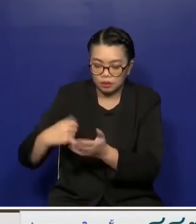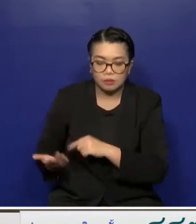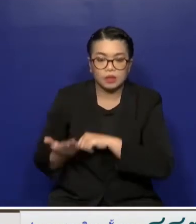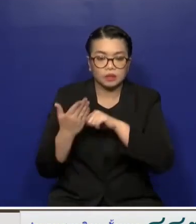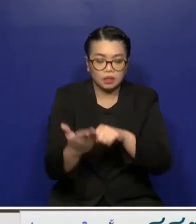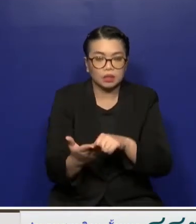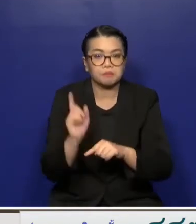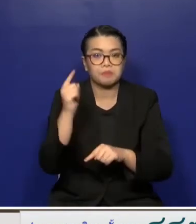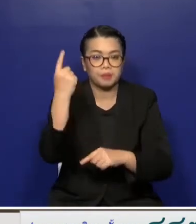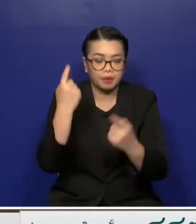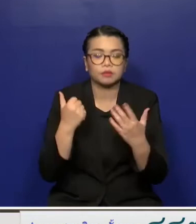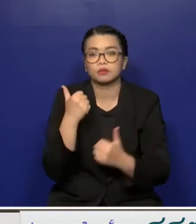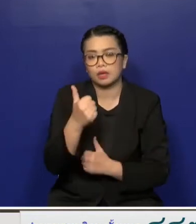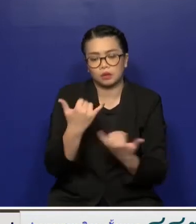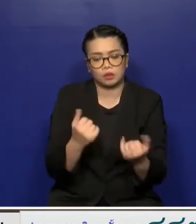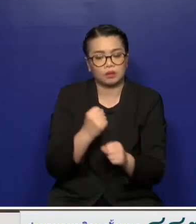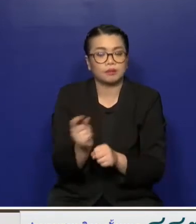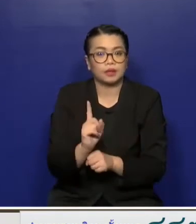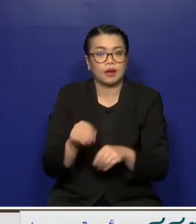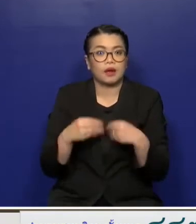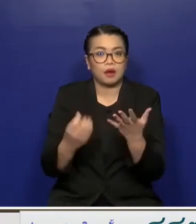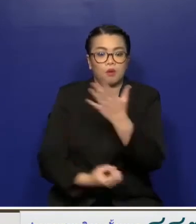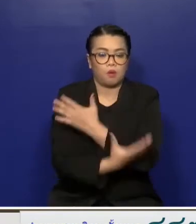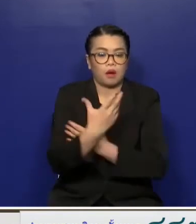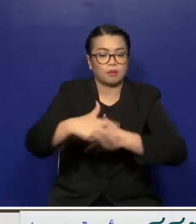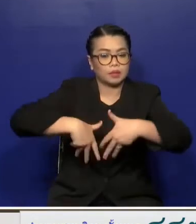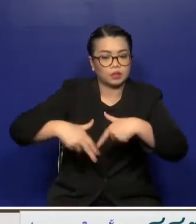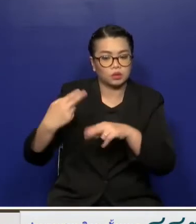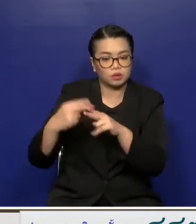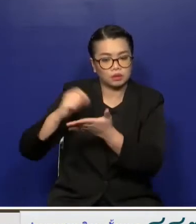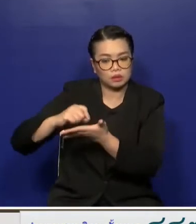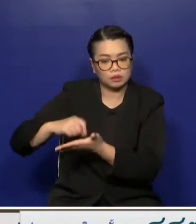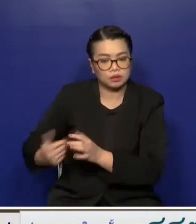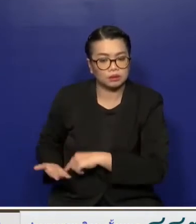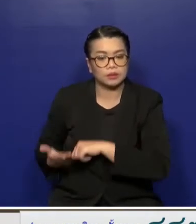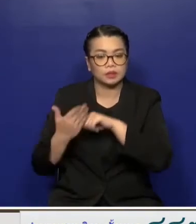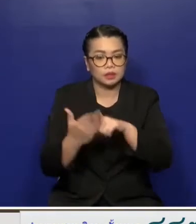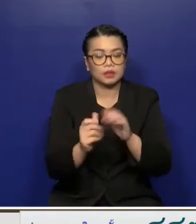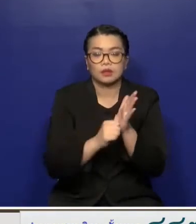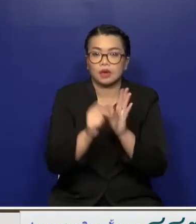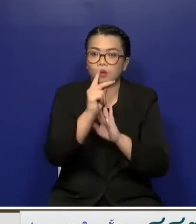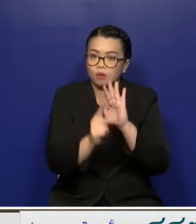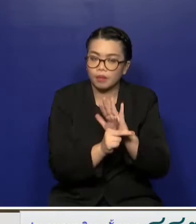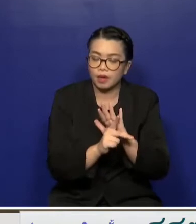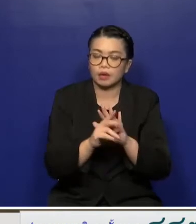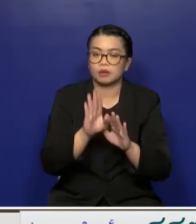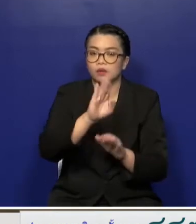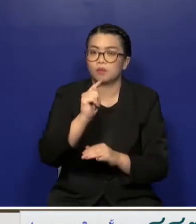จะทำให้ประชาชนสามารถที่จะเสนอชื่อเพื่อที่จะเสนอข้อบัญญัติของ